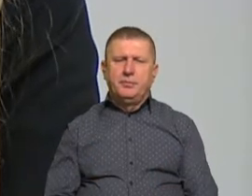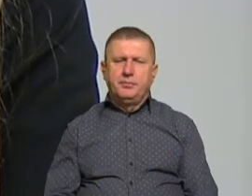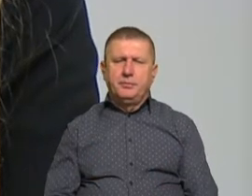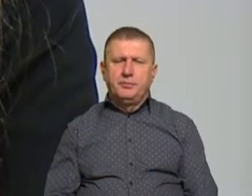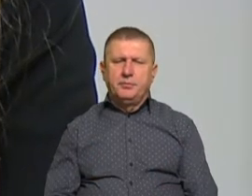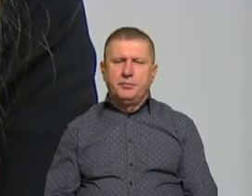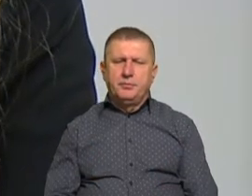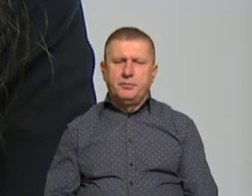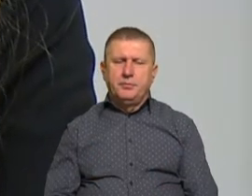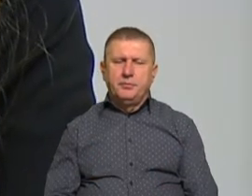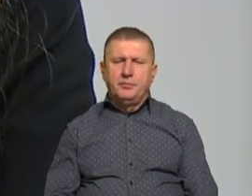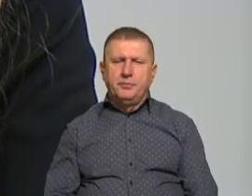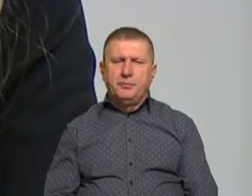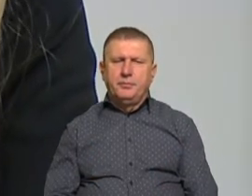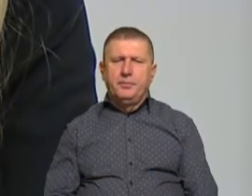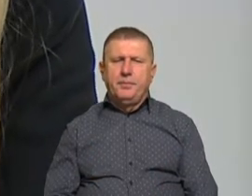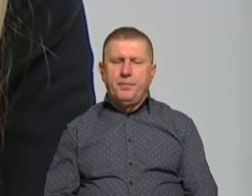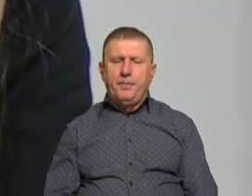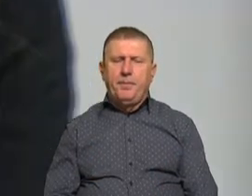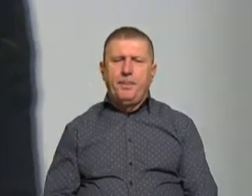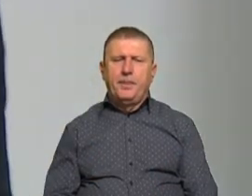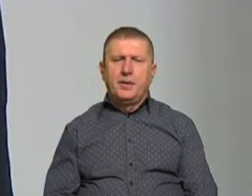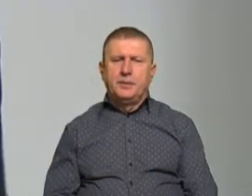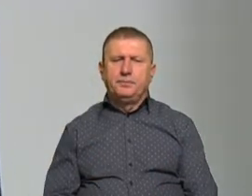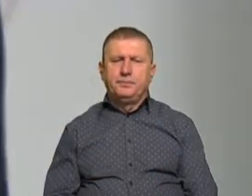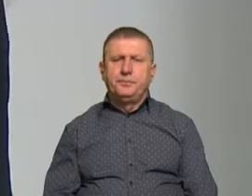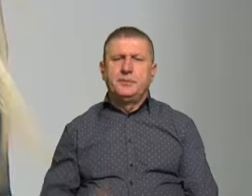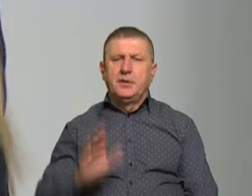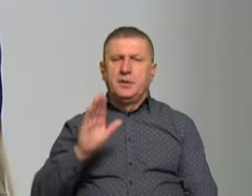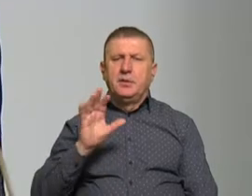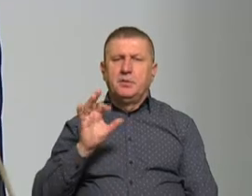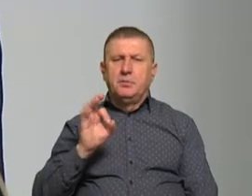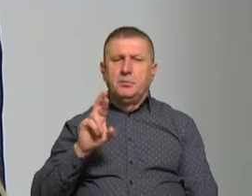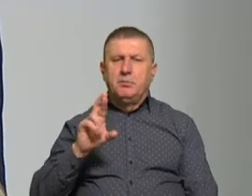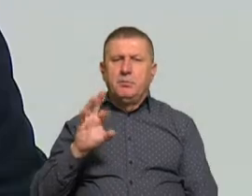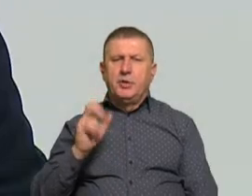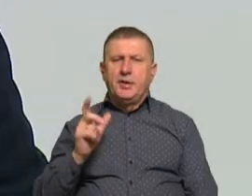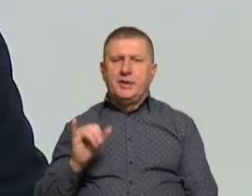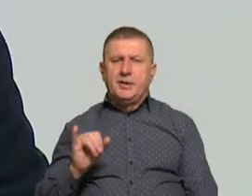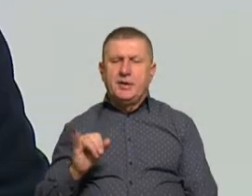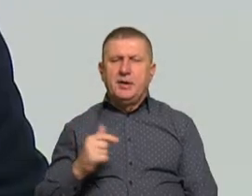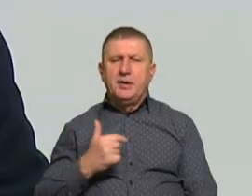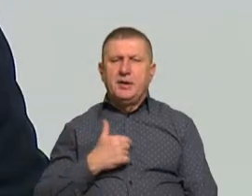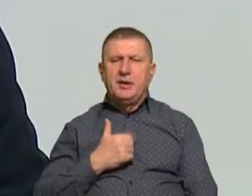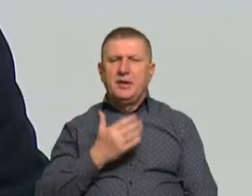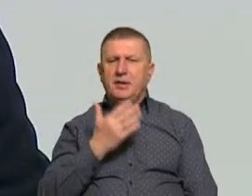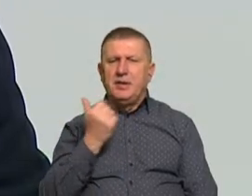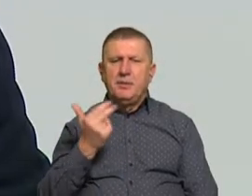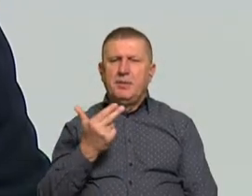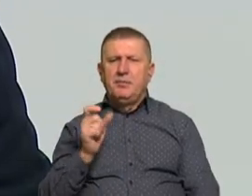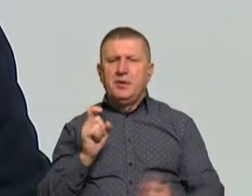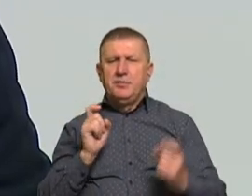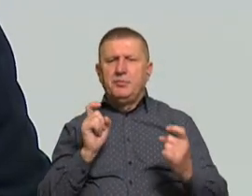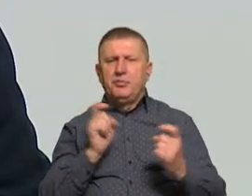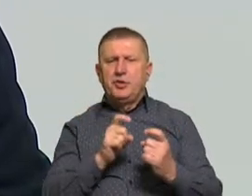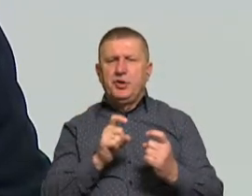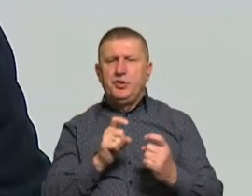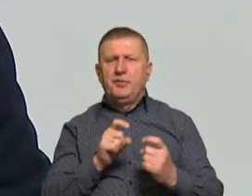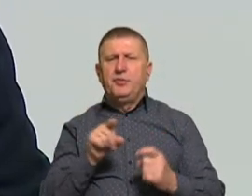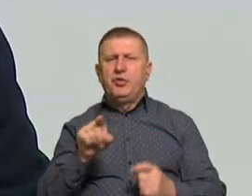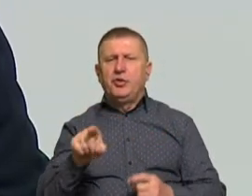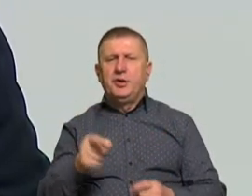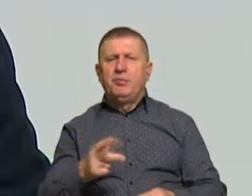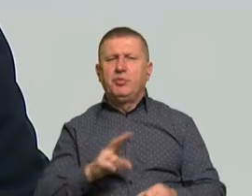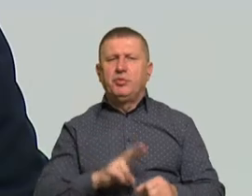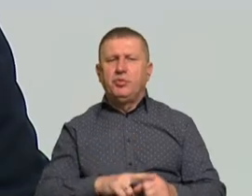o odpowiedź teraz pana Wojciecha Boreckiego. Proszę państwa, no ja nie mam nic przeciwko deweloperom, bo w zasadzie